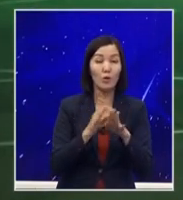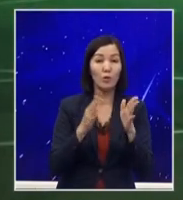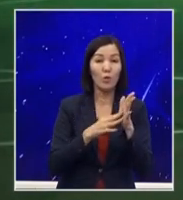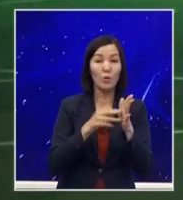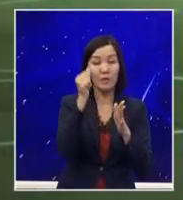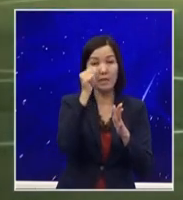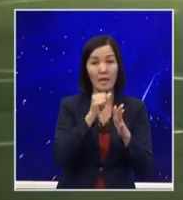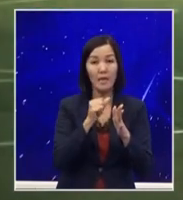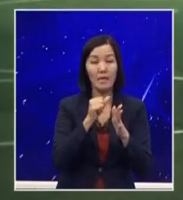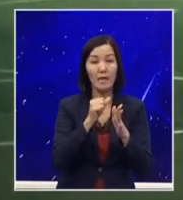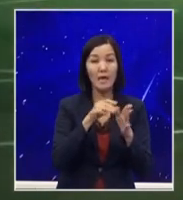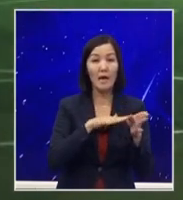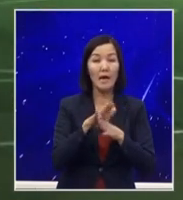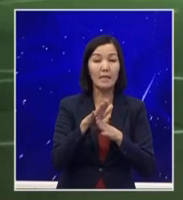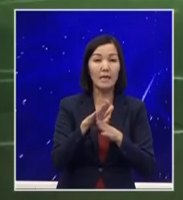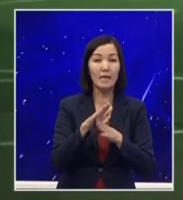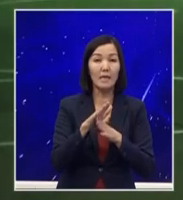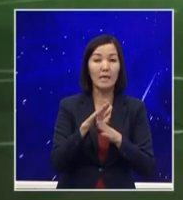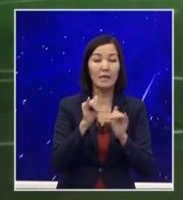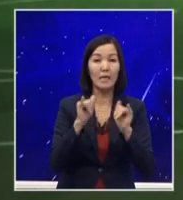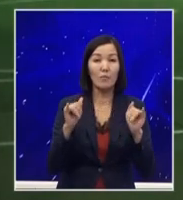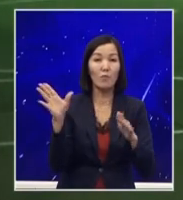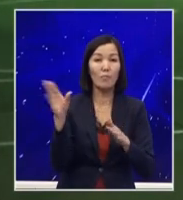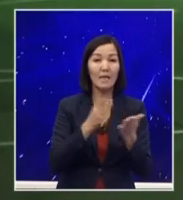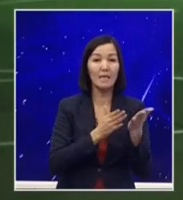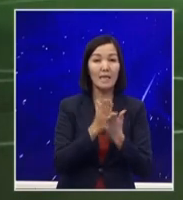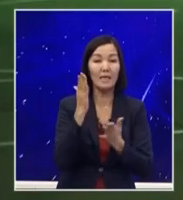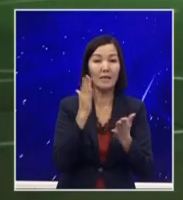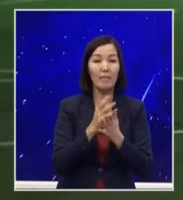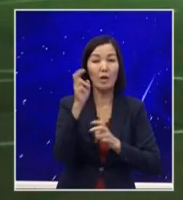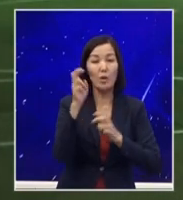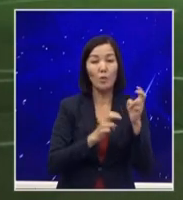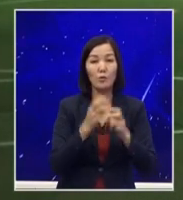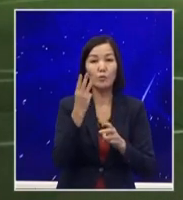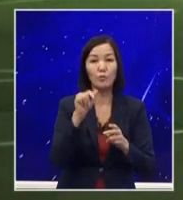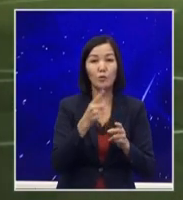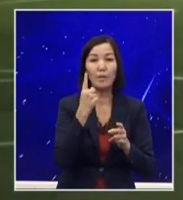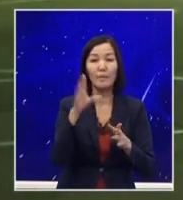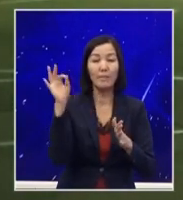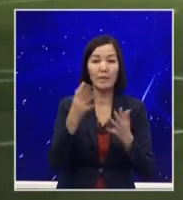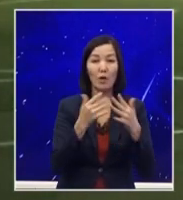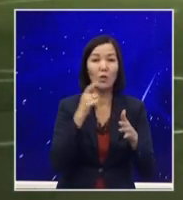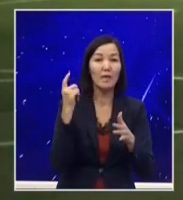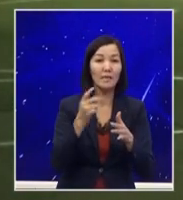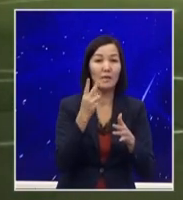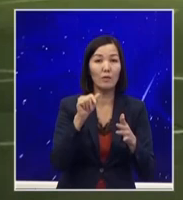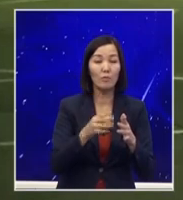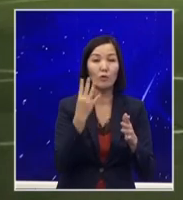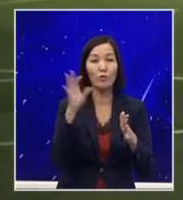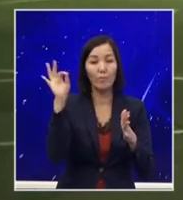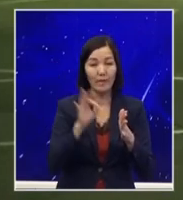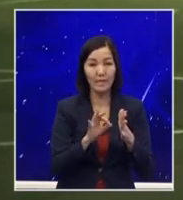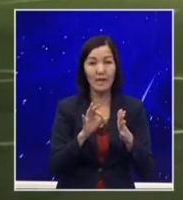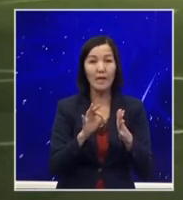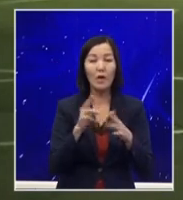айда Алматы облысында өсім барлық салада сақталды. Мәселен, өндіріс 3,1%, ауыл шаруашылығы